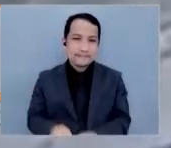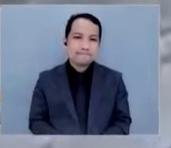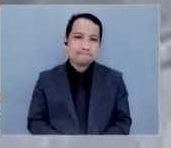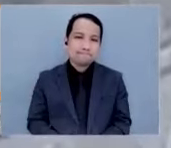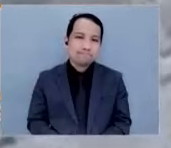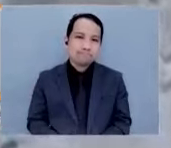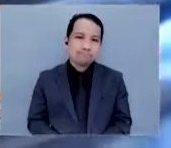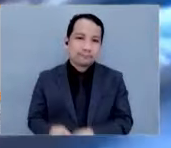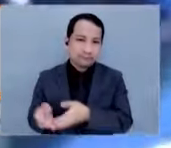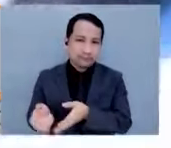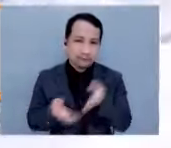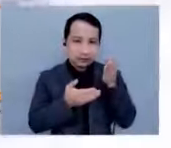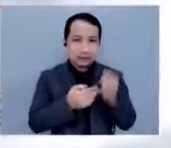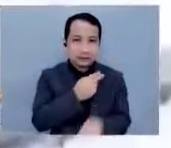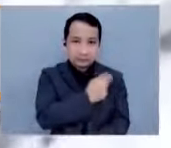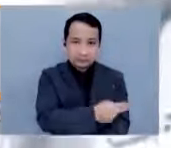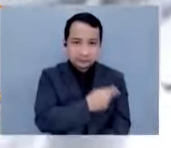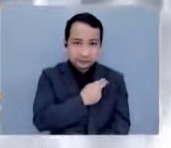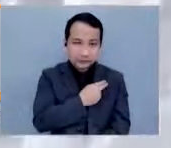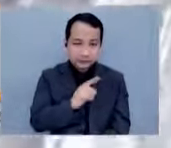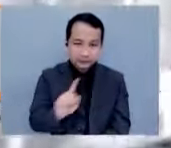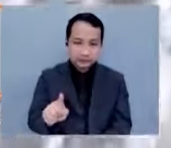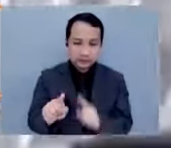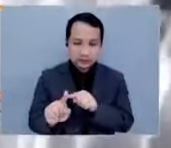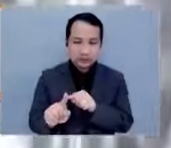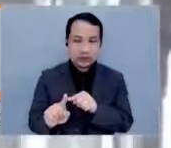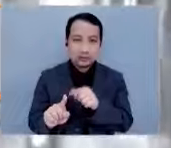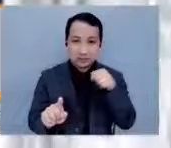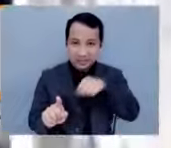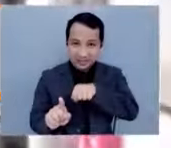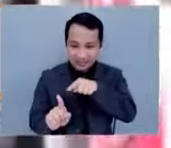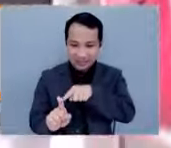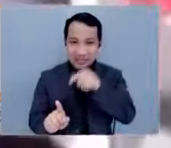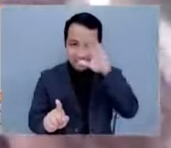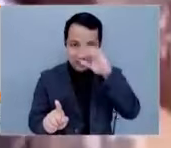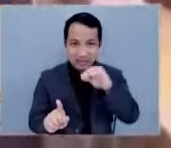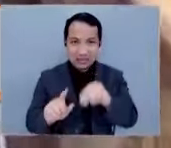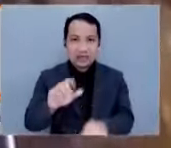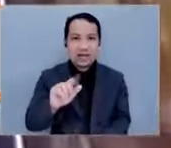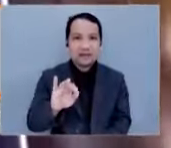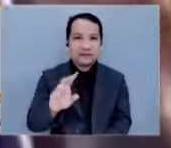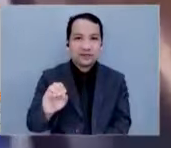mga residente sa ospital ang biktimang si Alfredo Libao Jr.